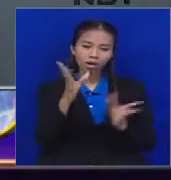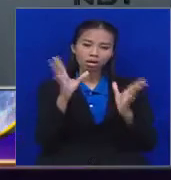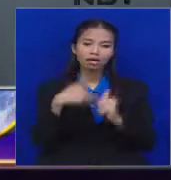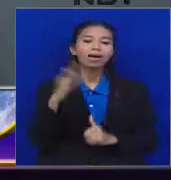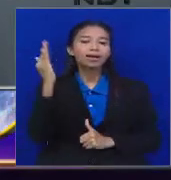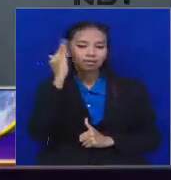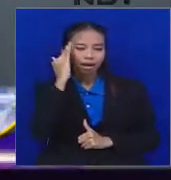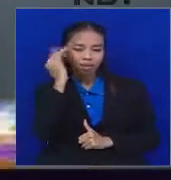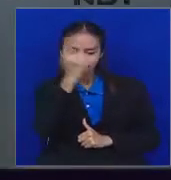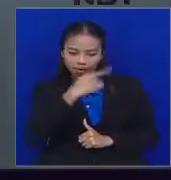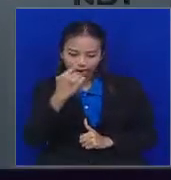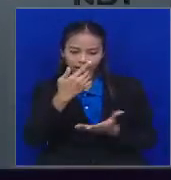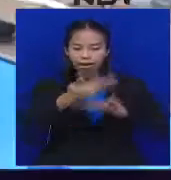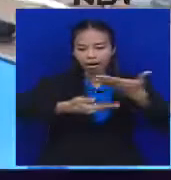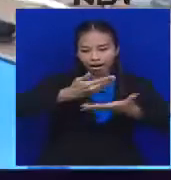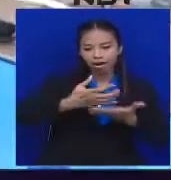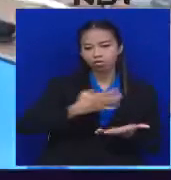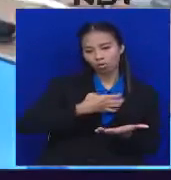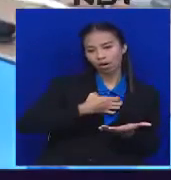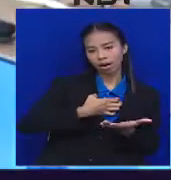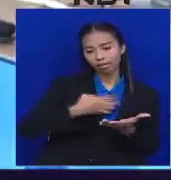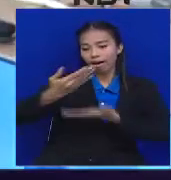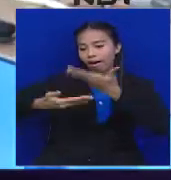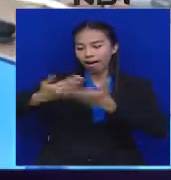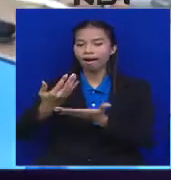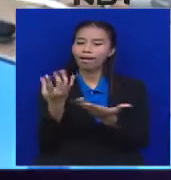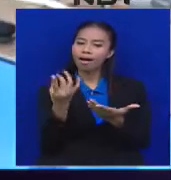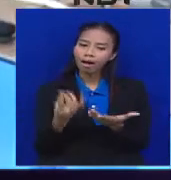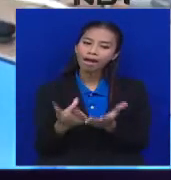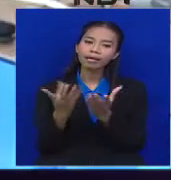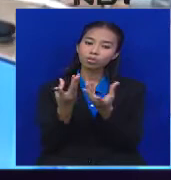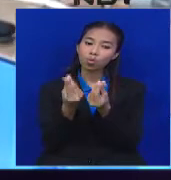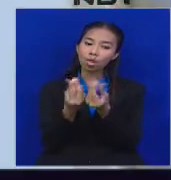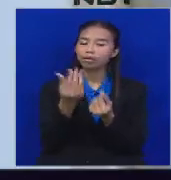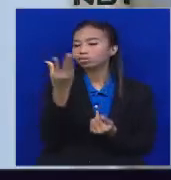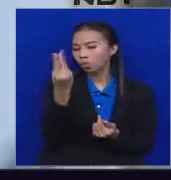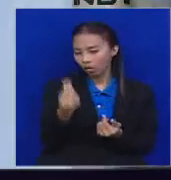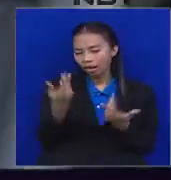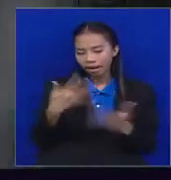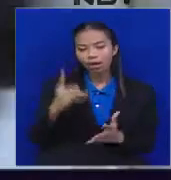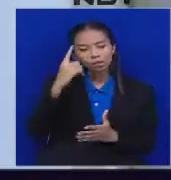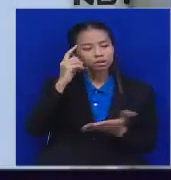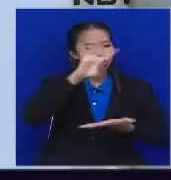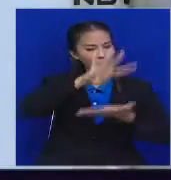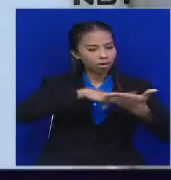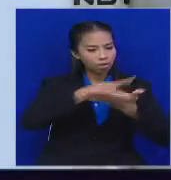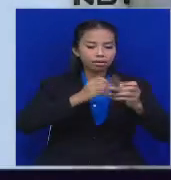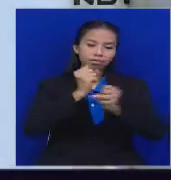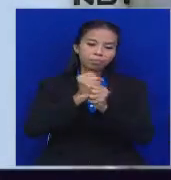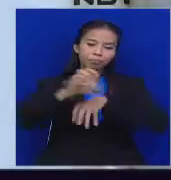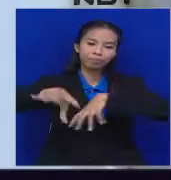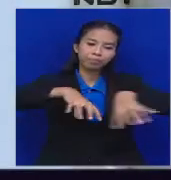กอบการและสำรวจความต้องการผลไม้ของตลาดให้ได้ตัวเลขที่ชัดเจนเพื่อใช้ในการวางแผนบริหารจัดการผล